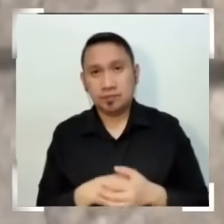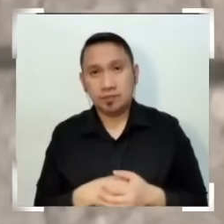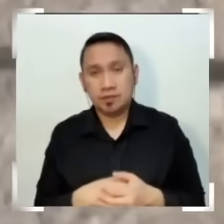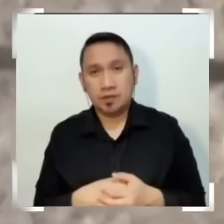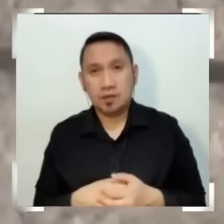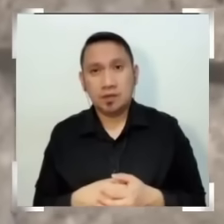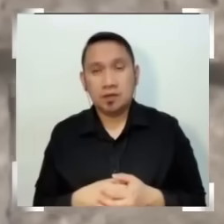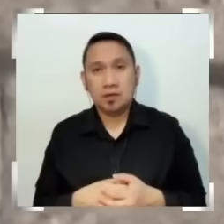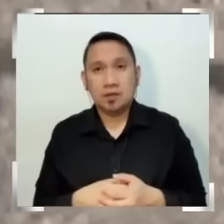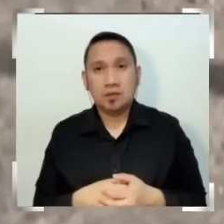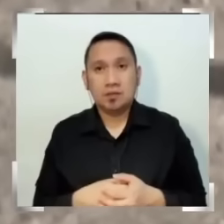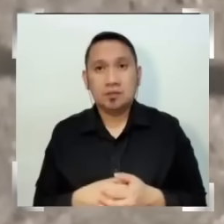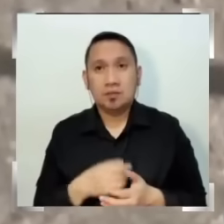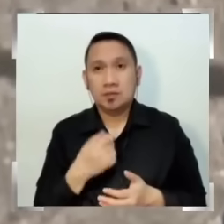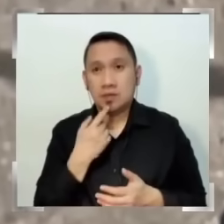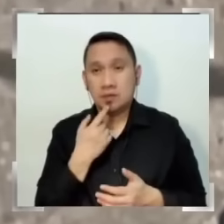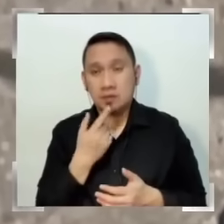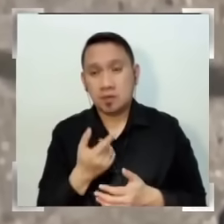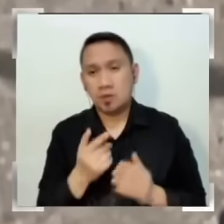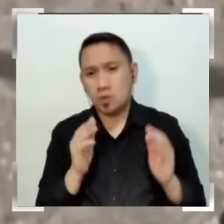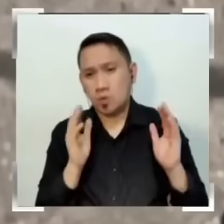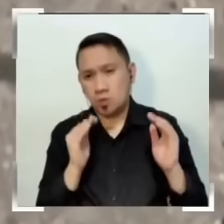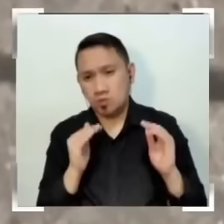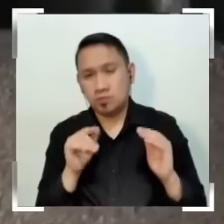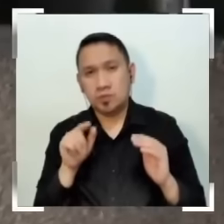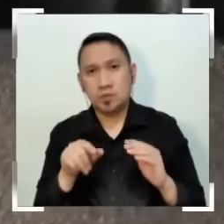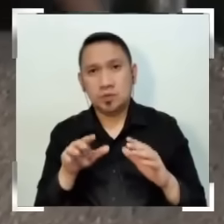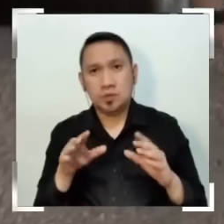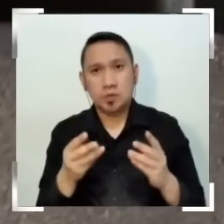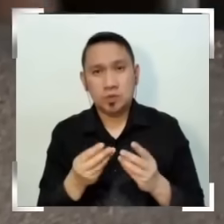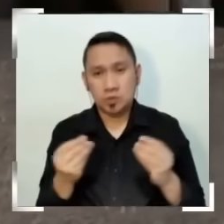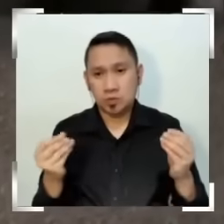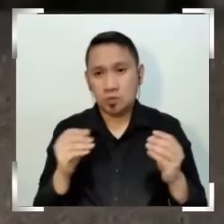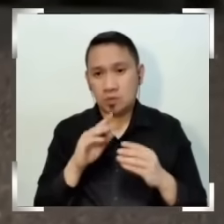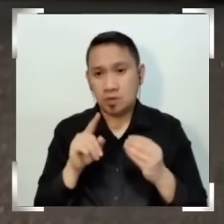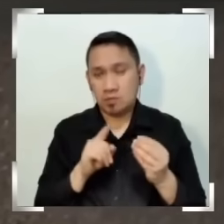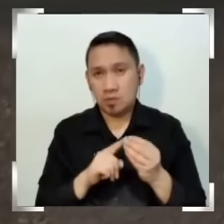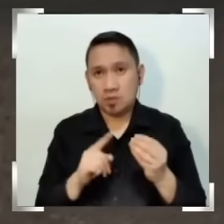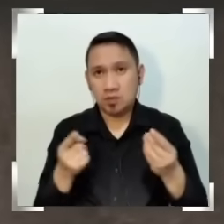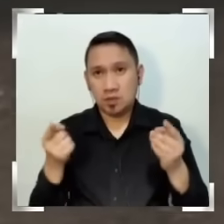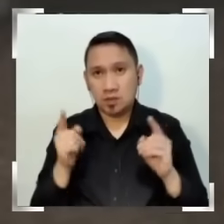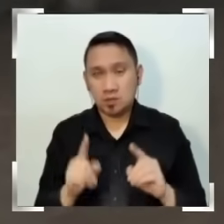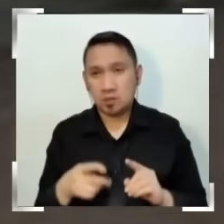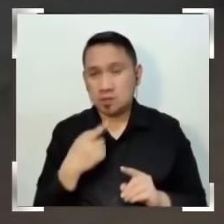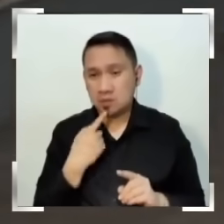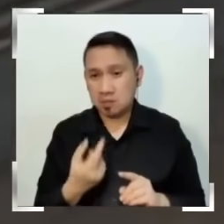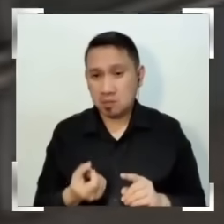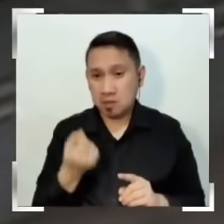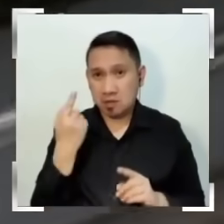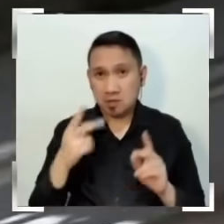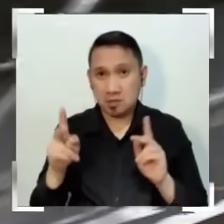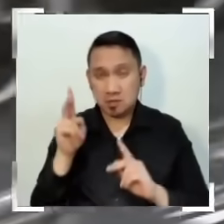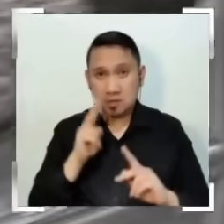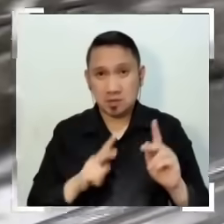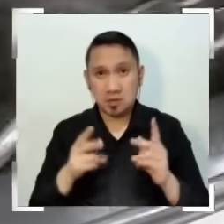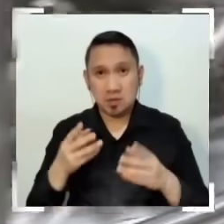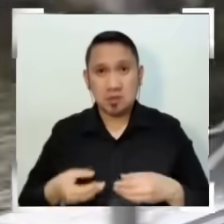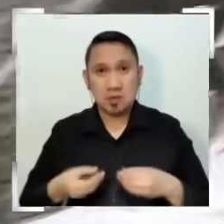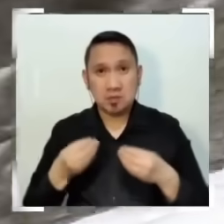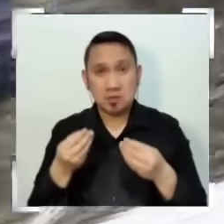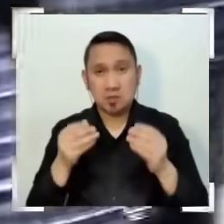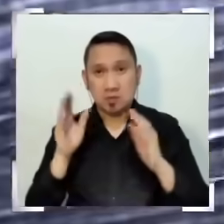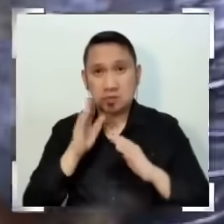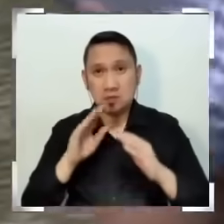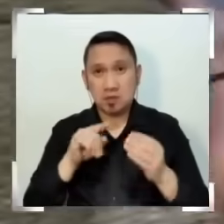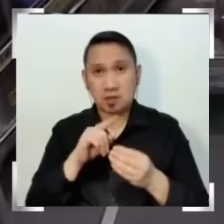sinabi ni Tumbado na umaasa siya sa agarang paghilom sa mga nangyari. Humingi rin siya ng pangunawa sa publiko sa idinulot daw ng iskandalo tungkol sa korupsyon